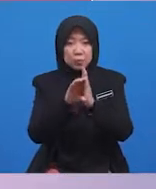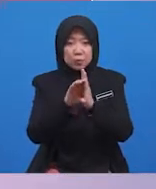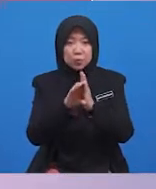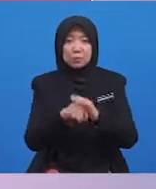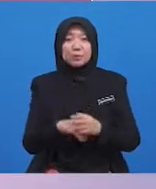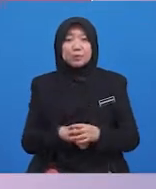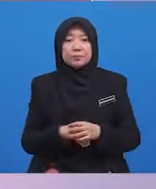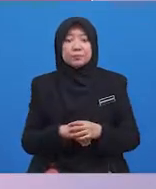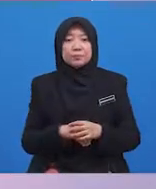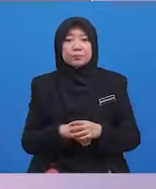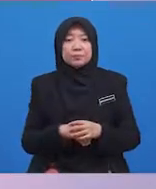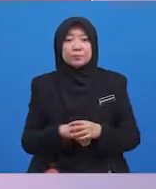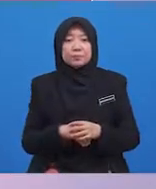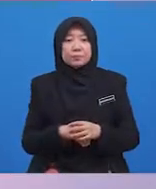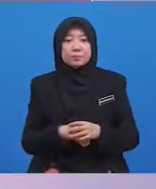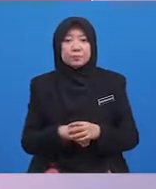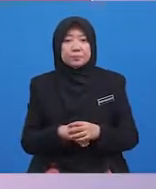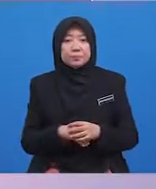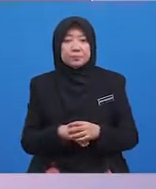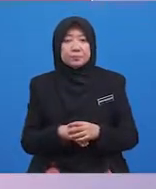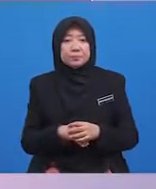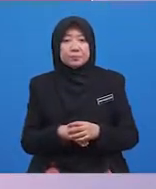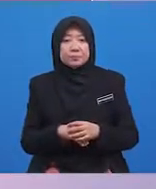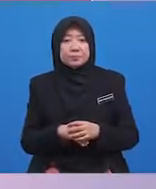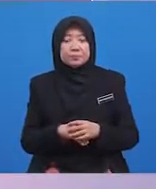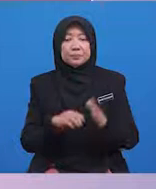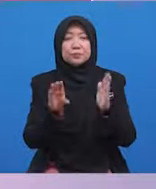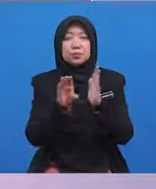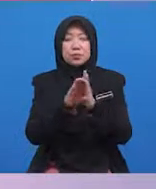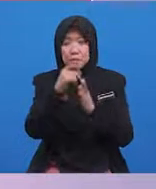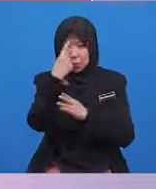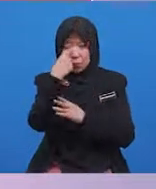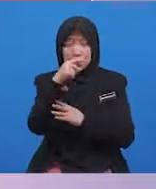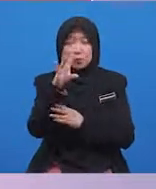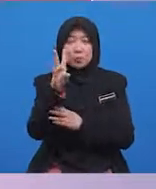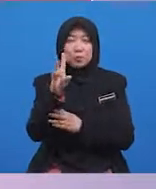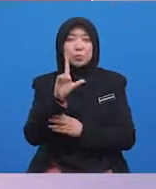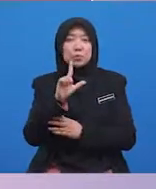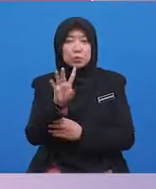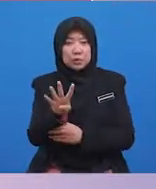Jangan ditimpa papan merupakan contoh untuk 7 suku kata.